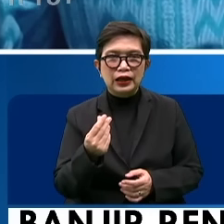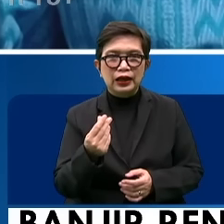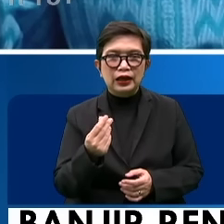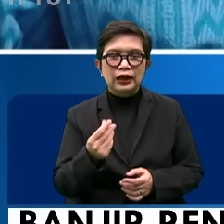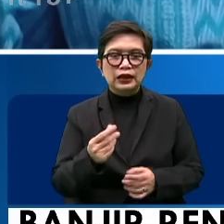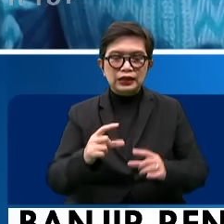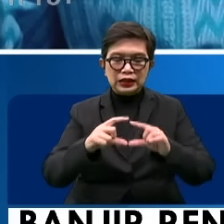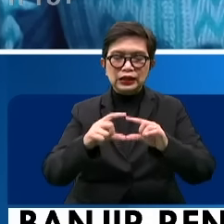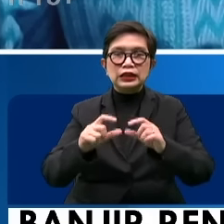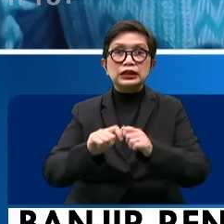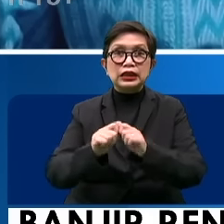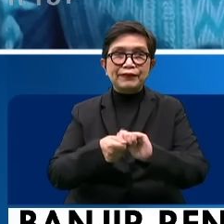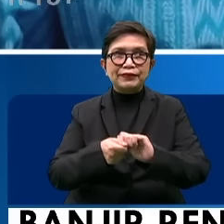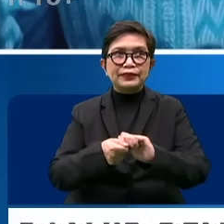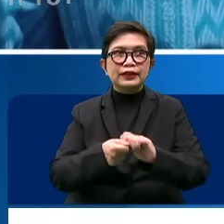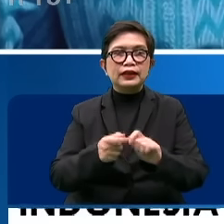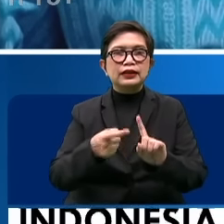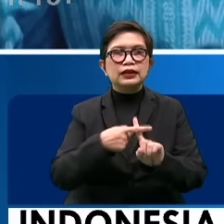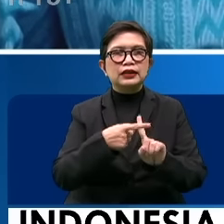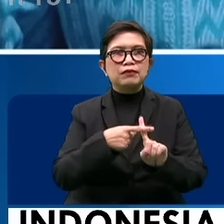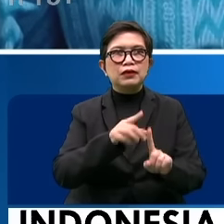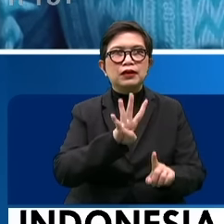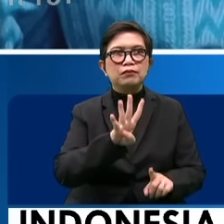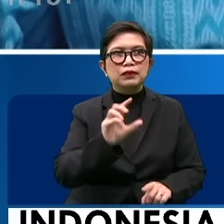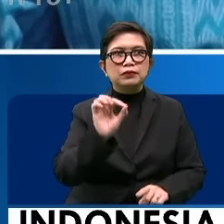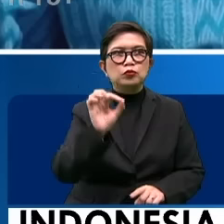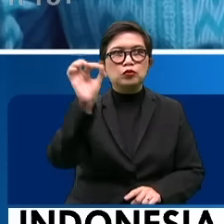dari tarif itu ditambahkan 40% di kemudian